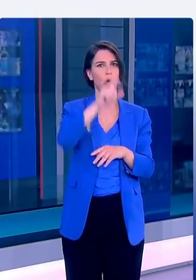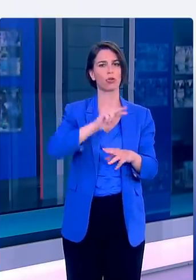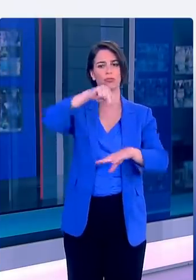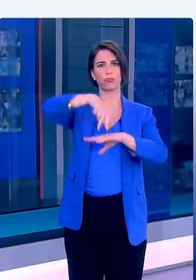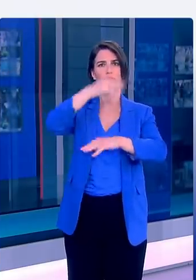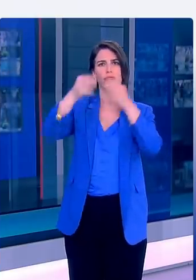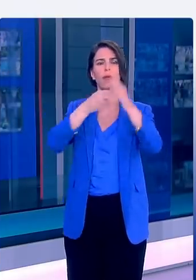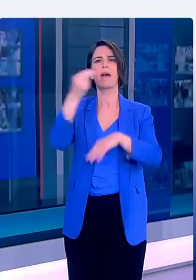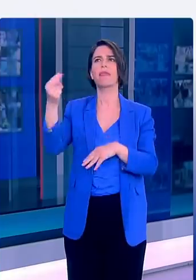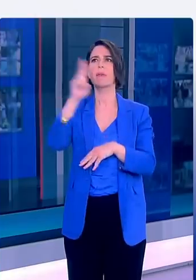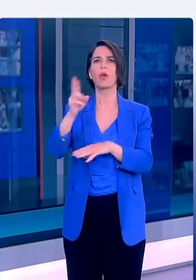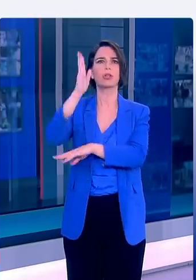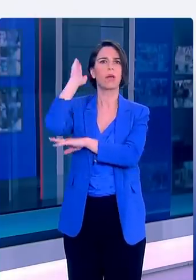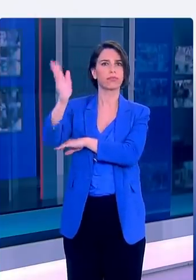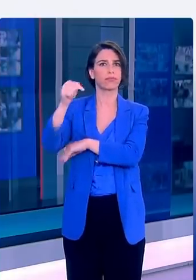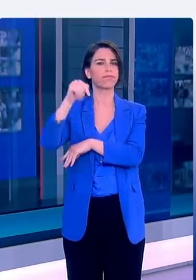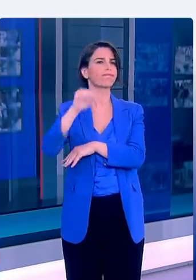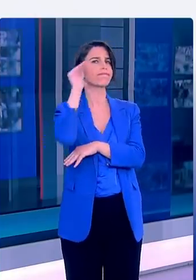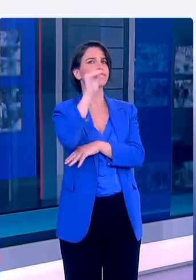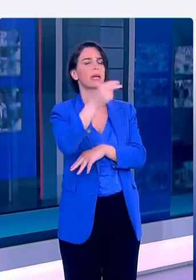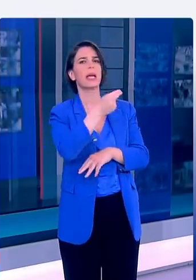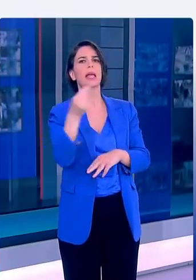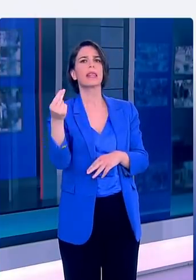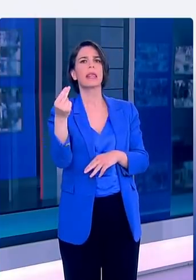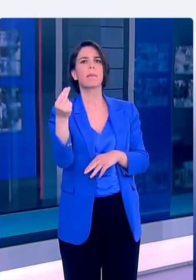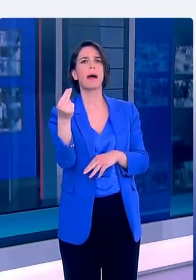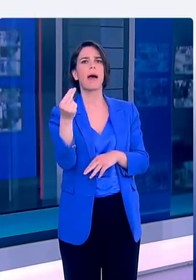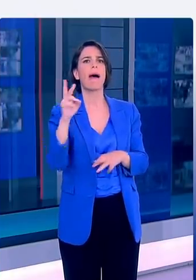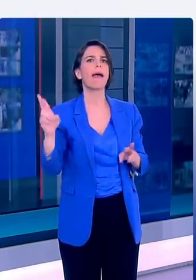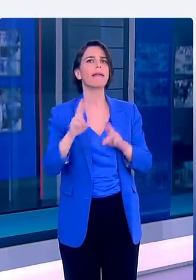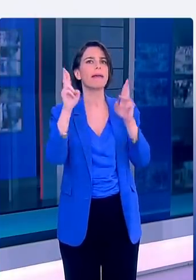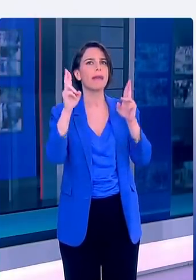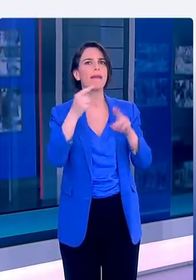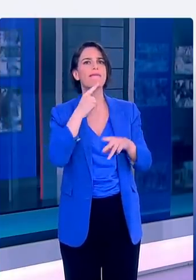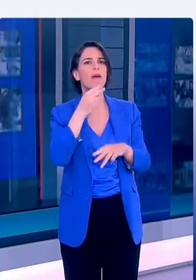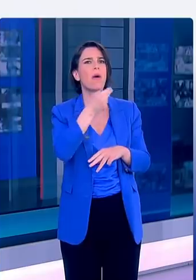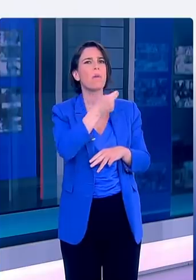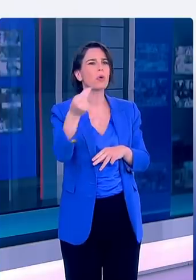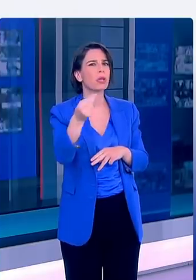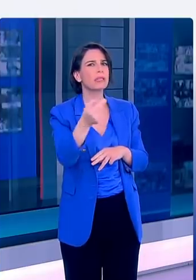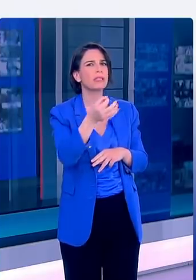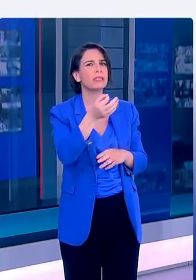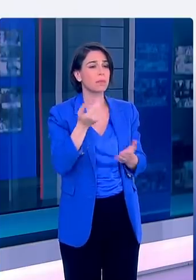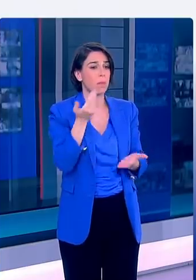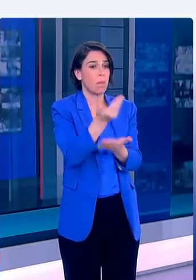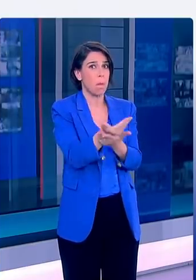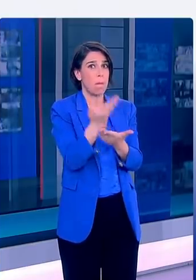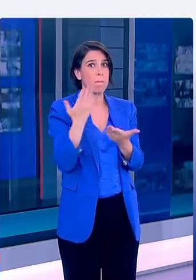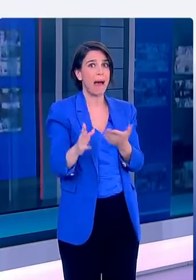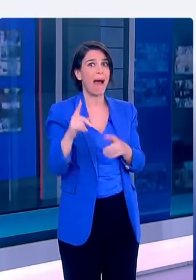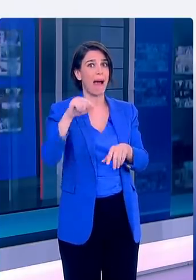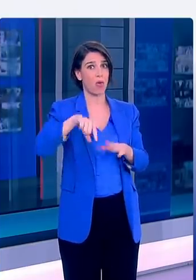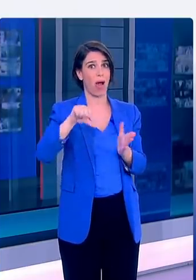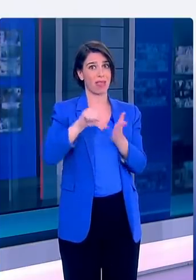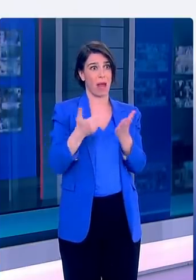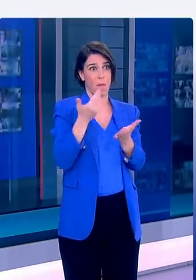στα αποτελέσματα της έκθεσης Συνόδου Κορυφής ό,τι αφορά την ενέργεια. Επαναλάβατε την πρόταση που έχει καταθέσει η Αθήνα